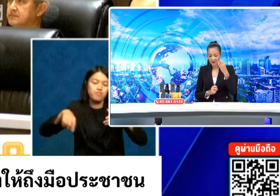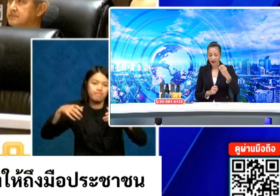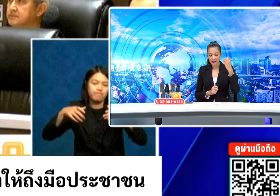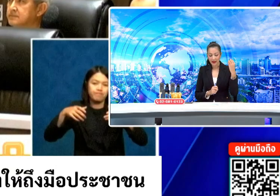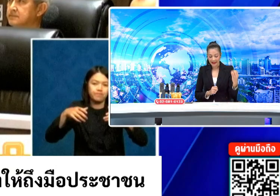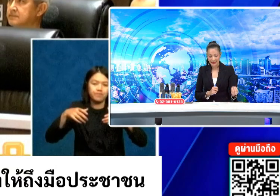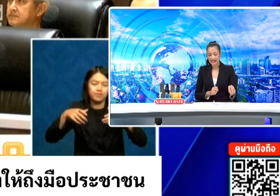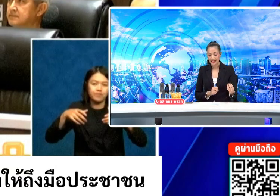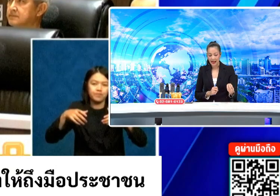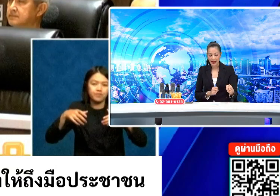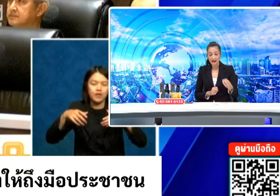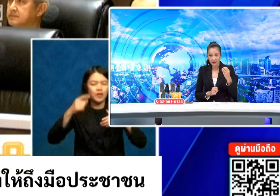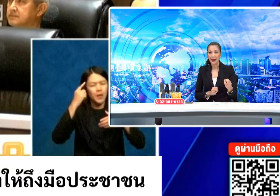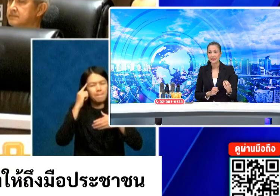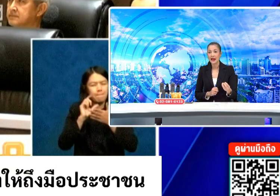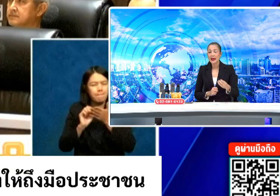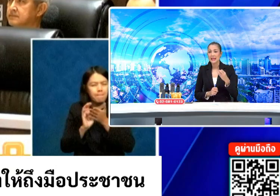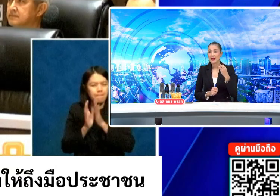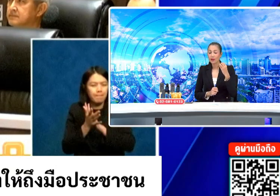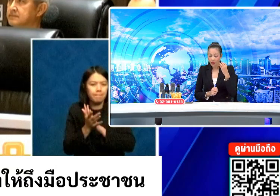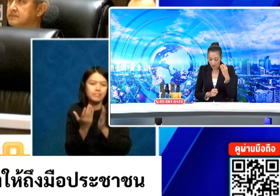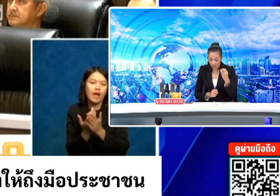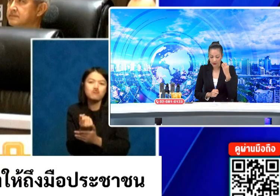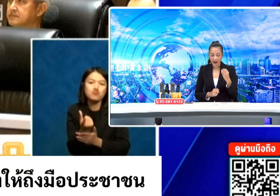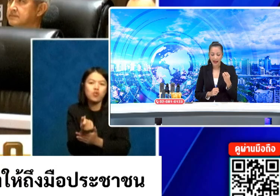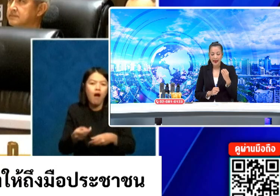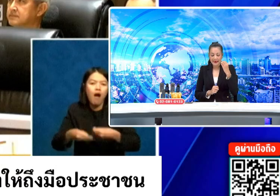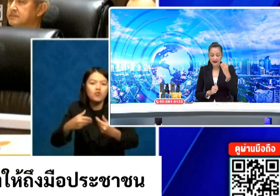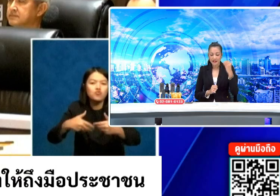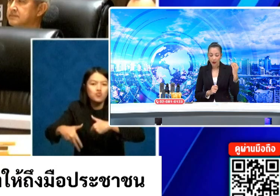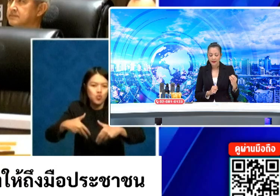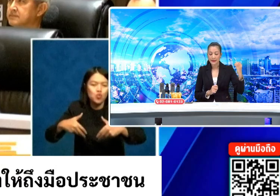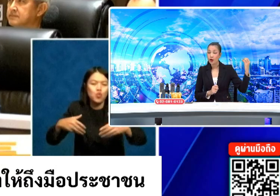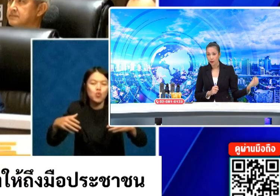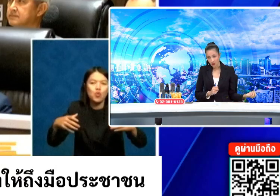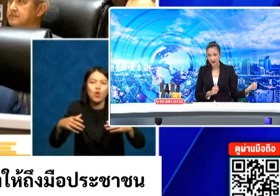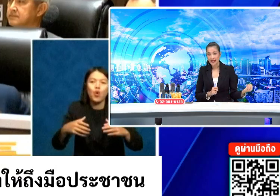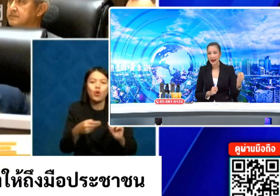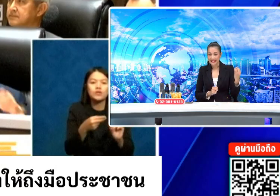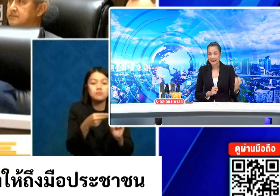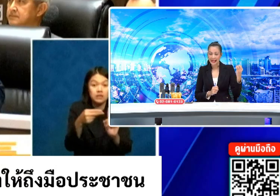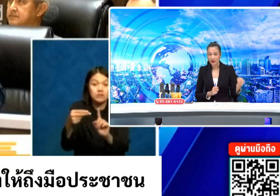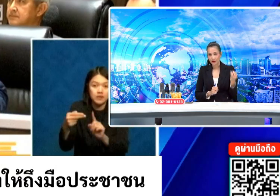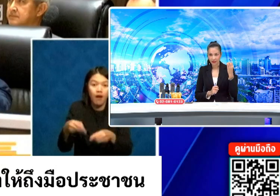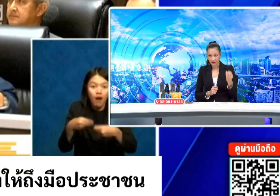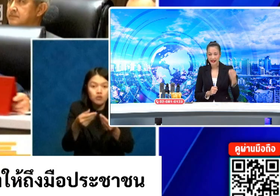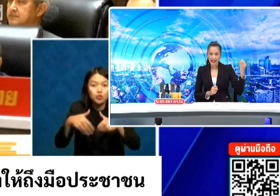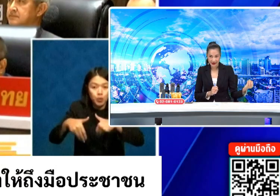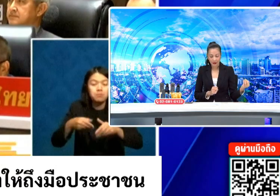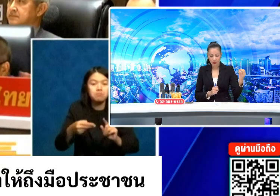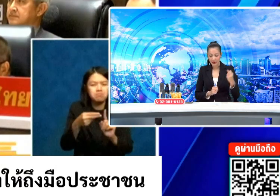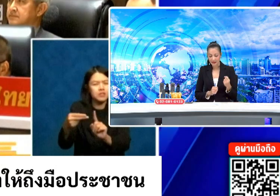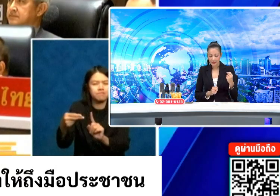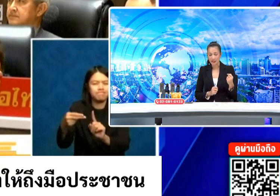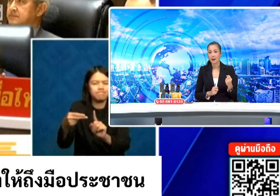าความสามารถของรัฐบาลนี้นะคะเชื่อมั่นแล้วก็พูดอีกว่านึกย้อนไปขอบคุณอดีตนายกรัฐมนตรีท่